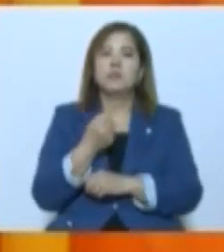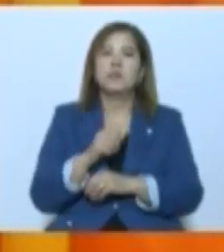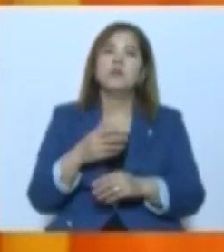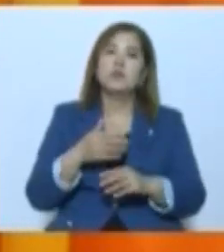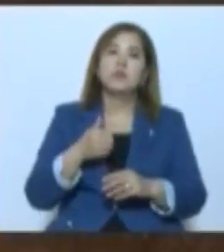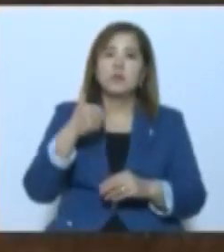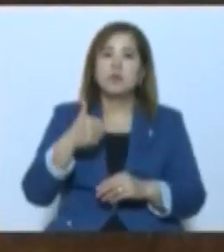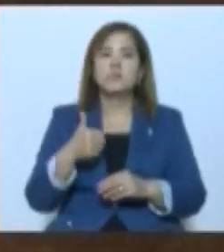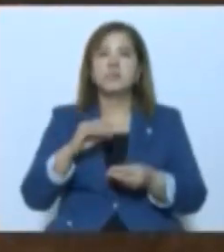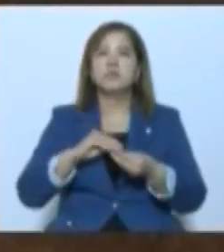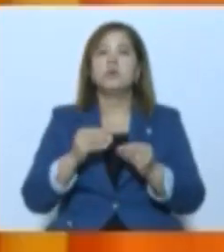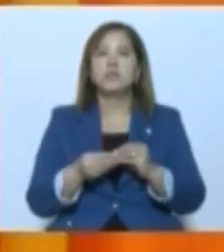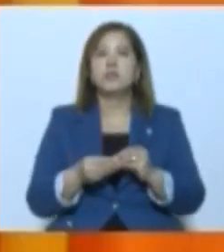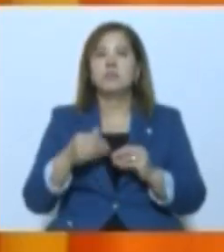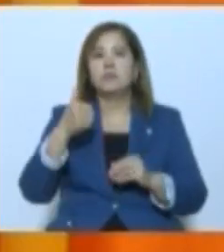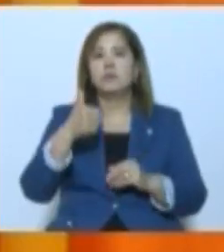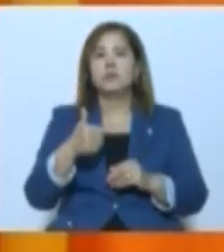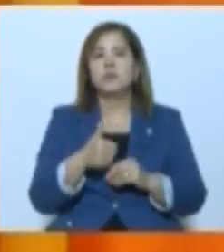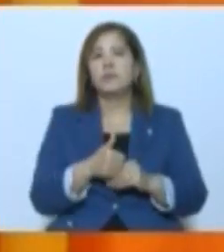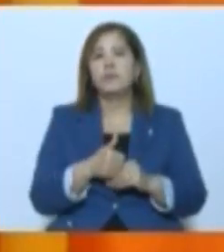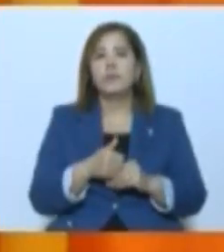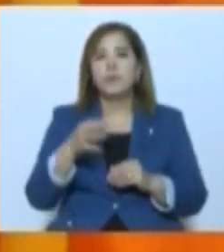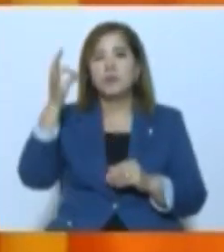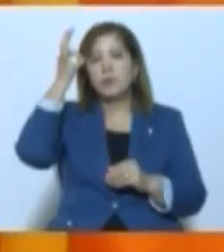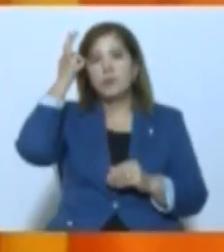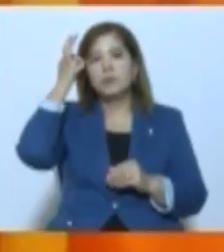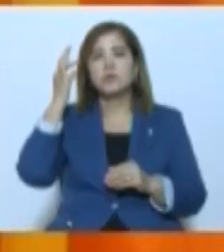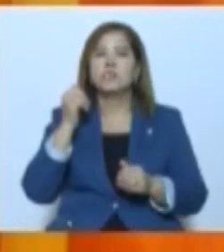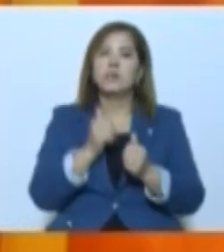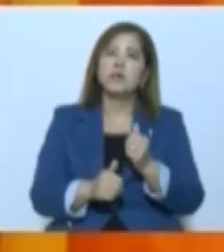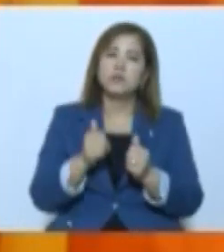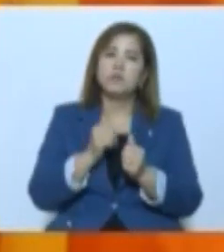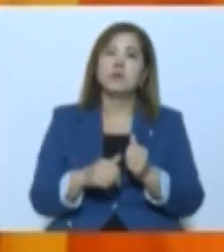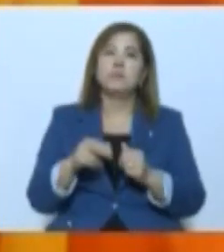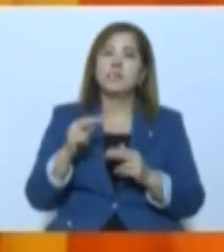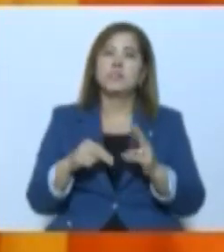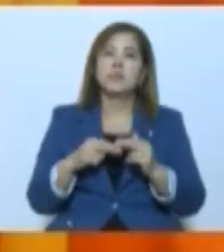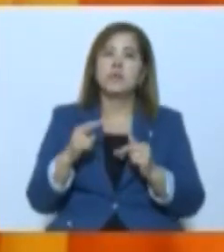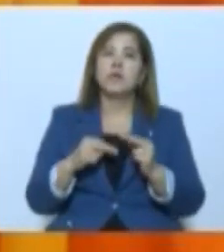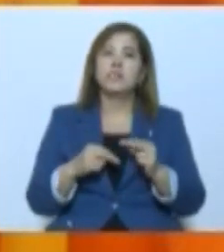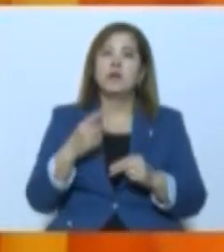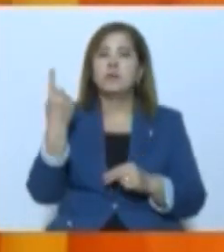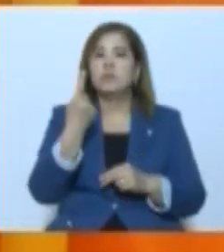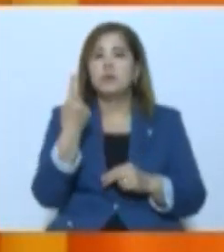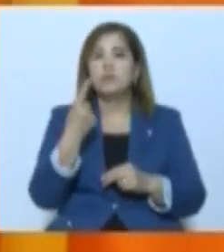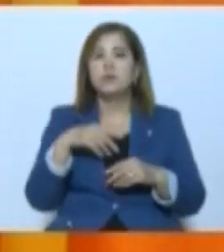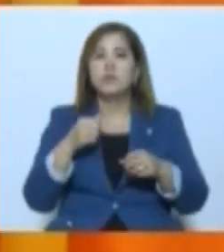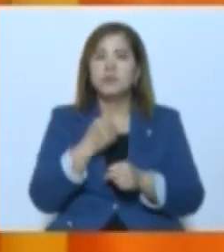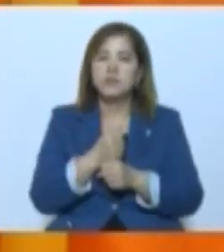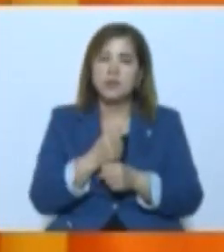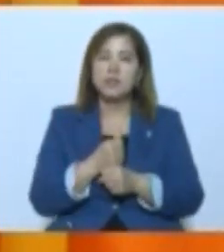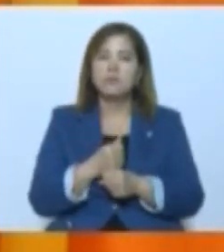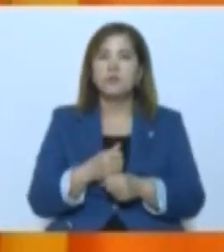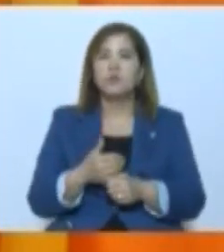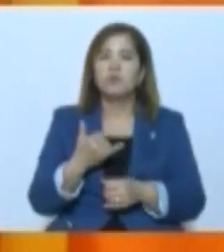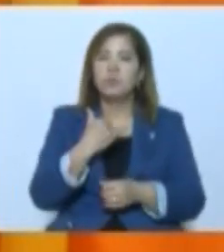результат Мне нравится все мои творения самым запоминающимся конечно для каждого мастера является самое первое его изделие Вот и у